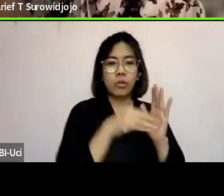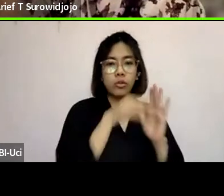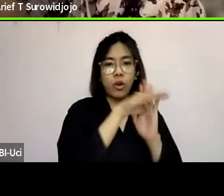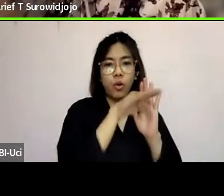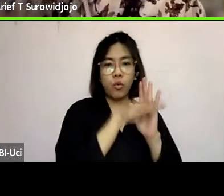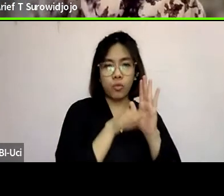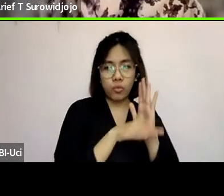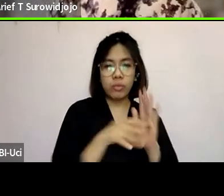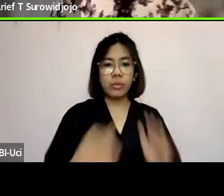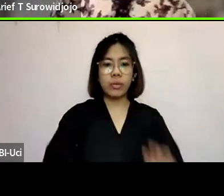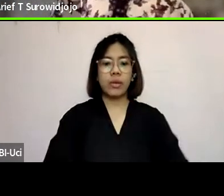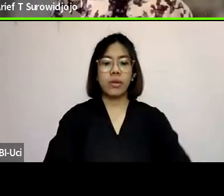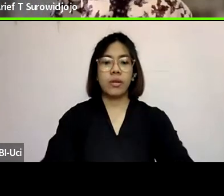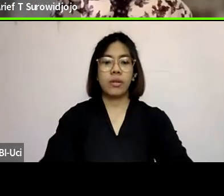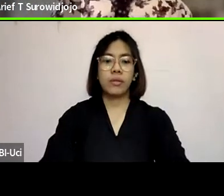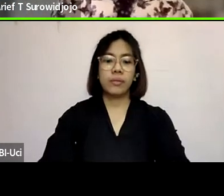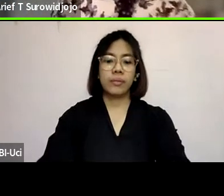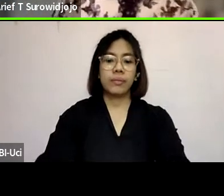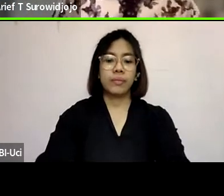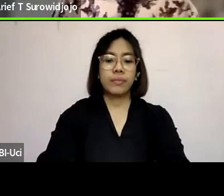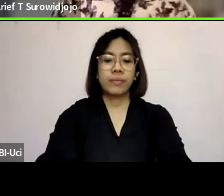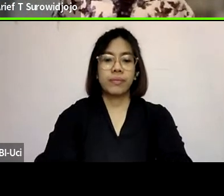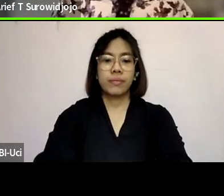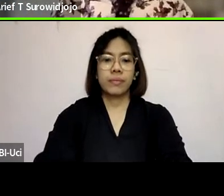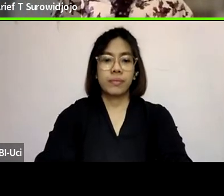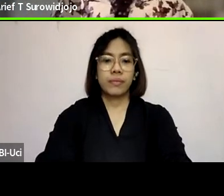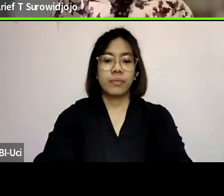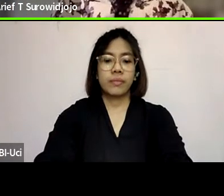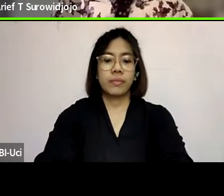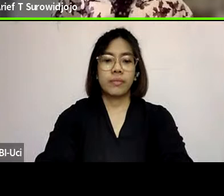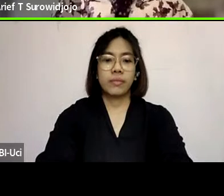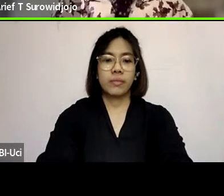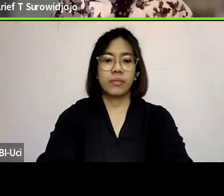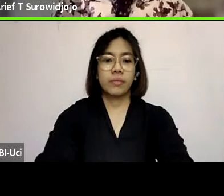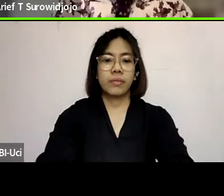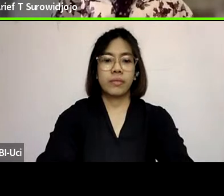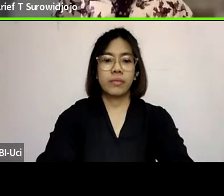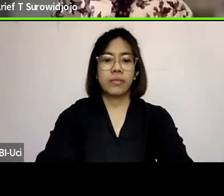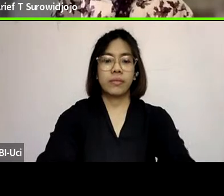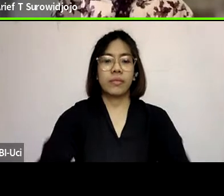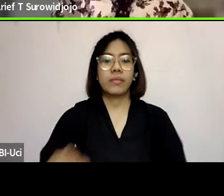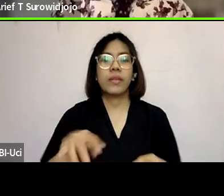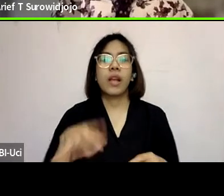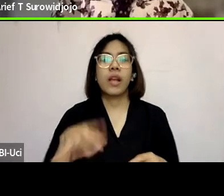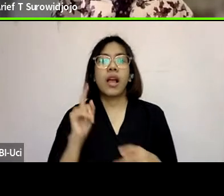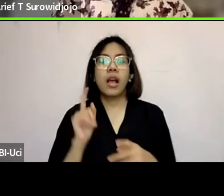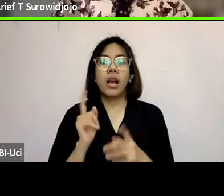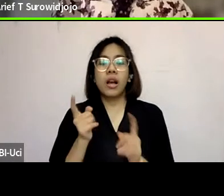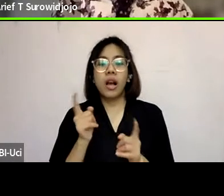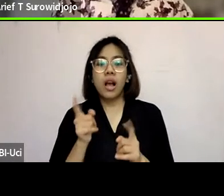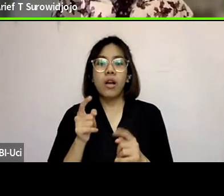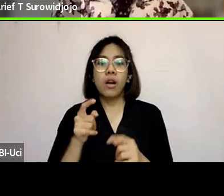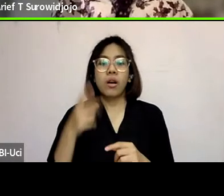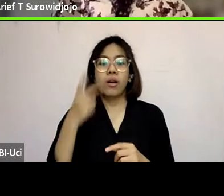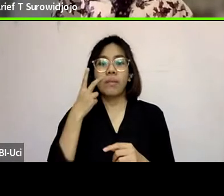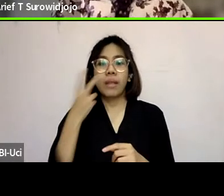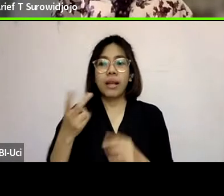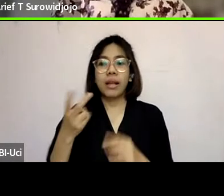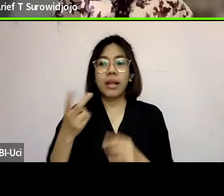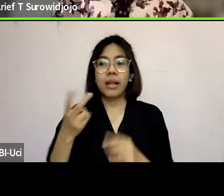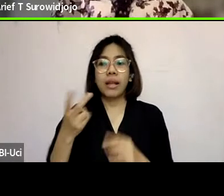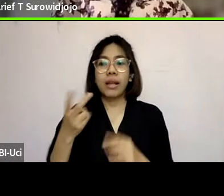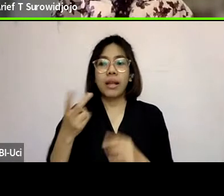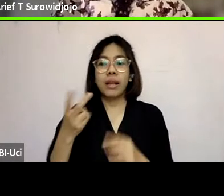dengan proses legislasi yang agak baru gimana pengaruh hubungan dengan dunia luar terutama dalam bidang ekonomi dan bisnis